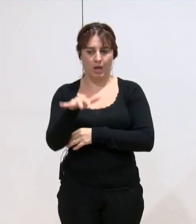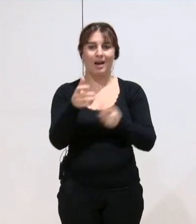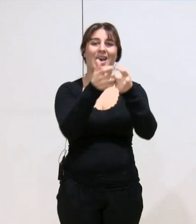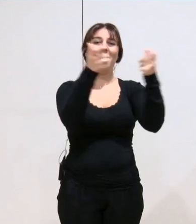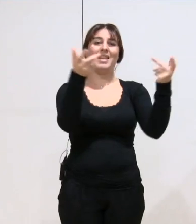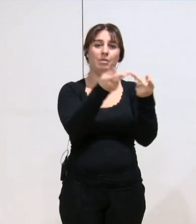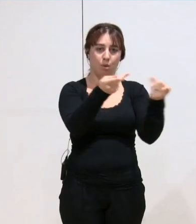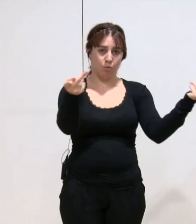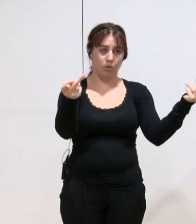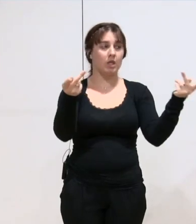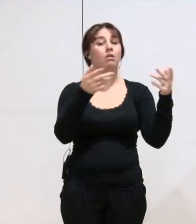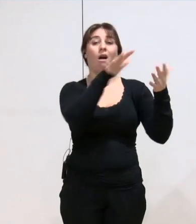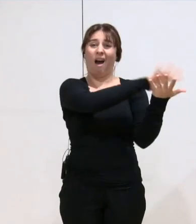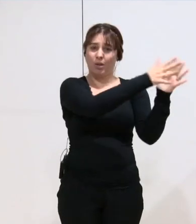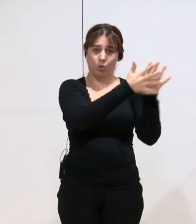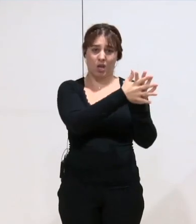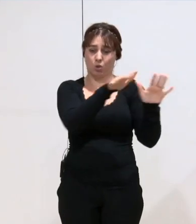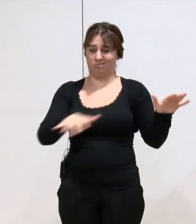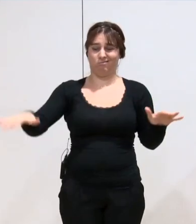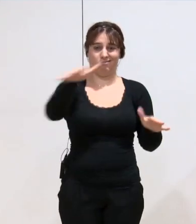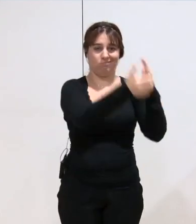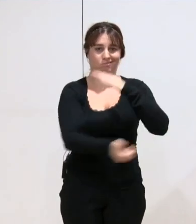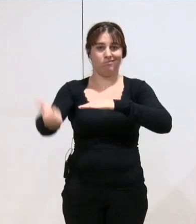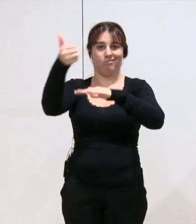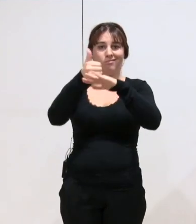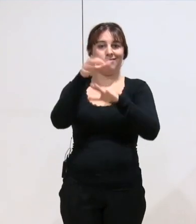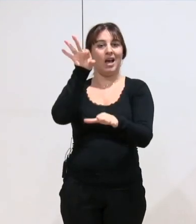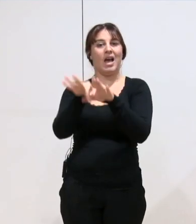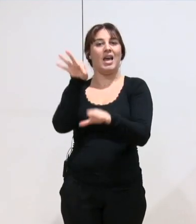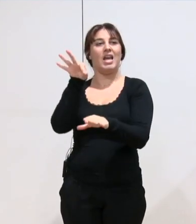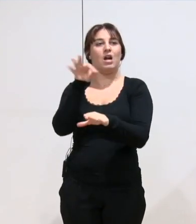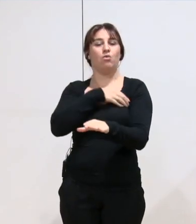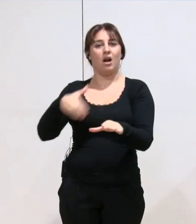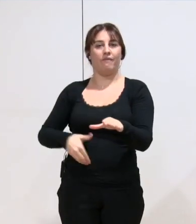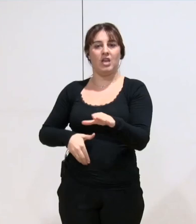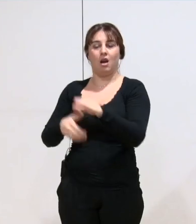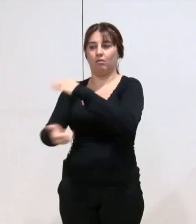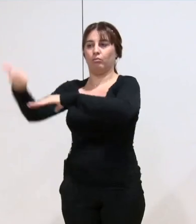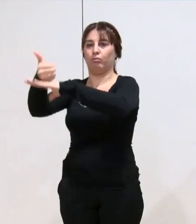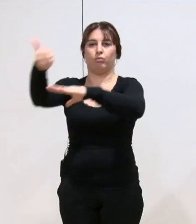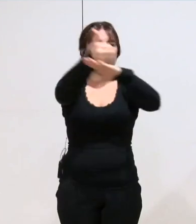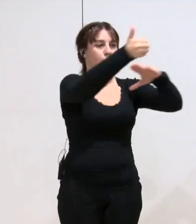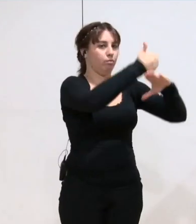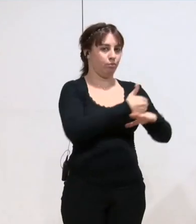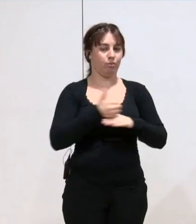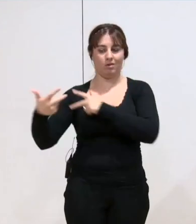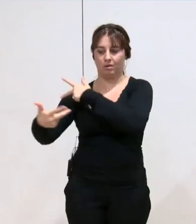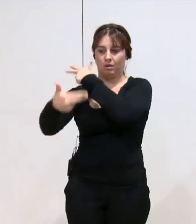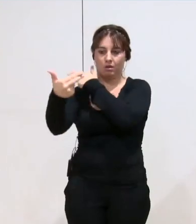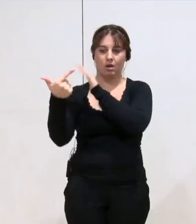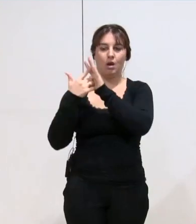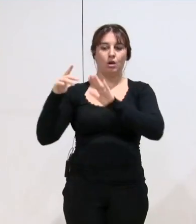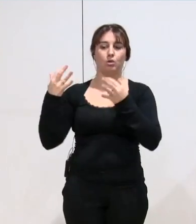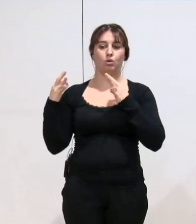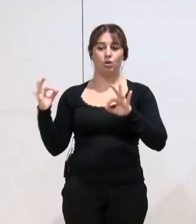publics et associations qui sont présidées par un élu de la ville et sur la période 2010 à